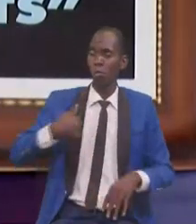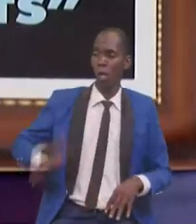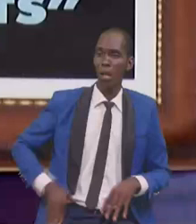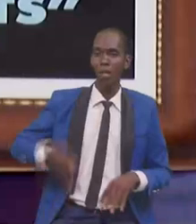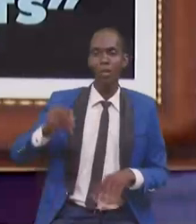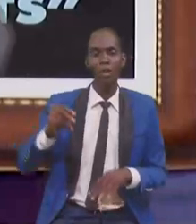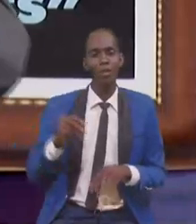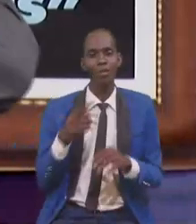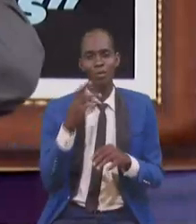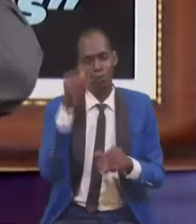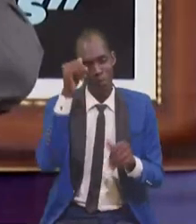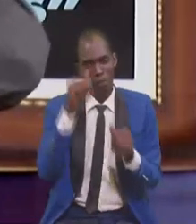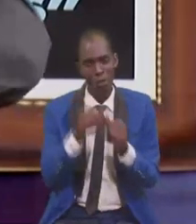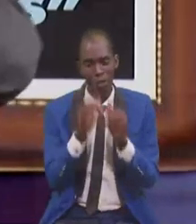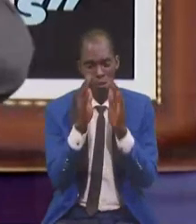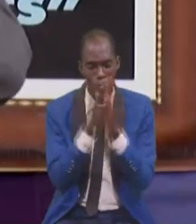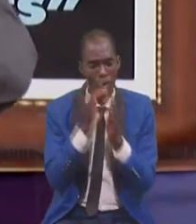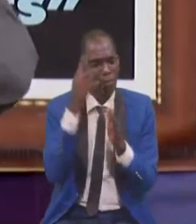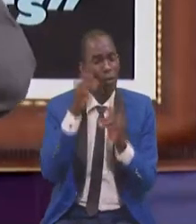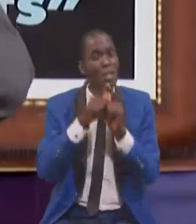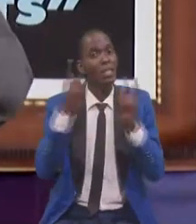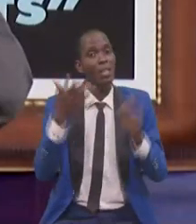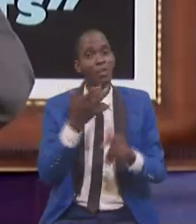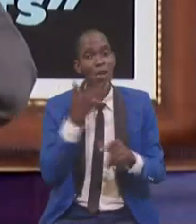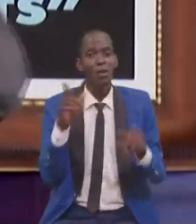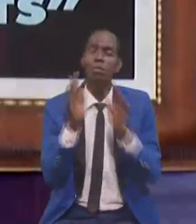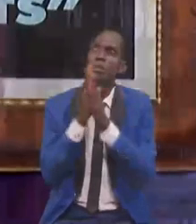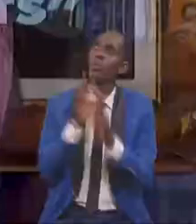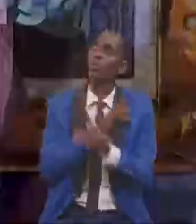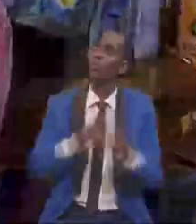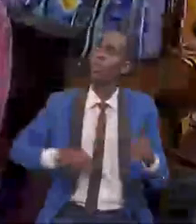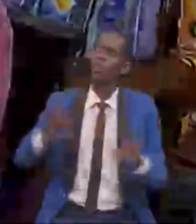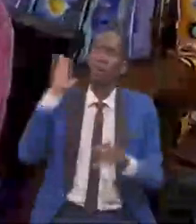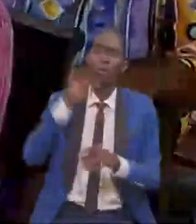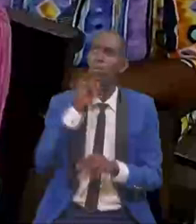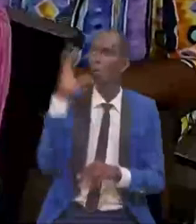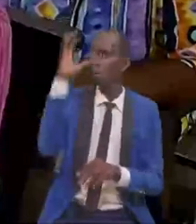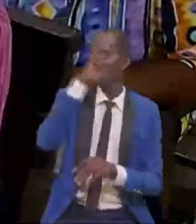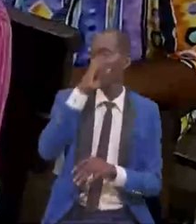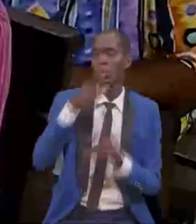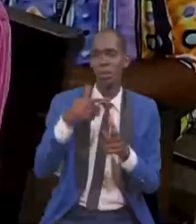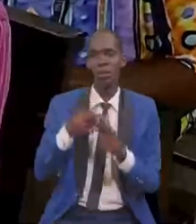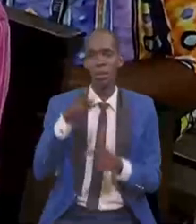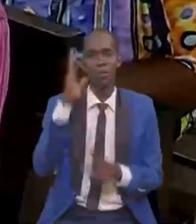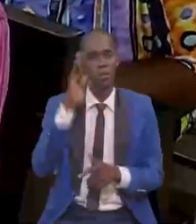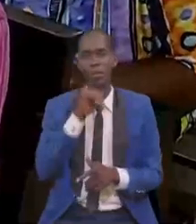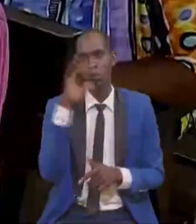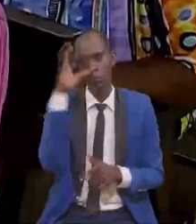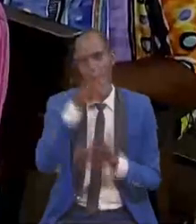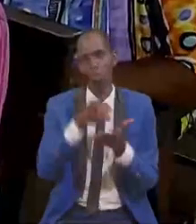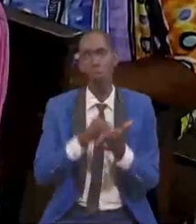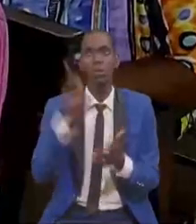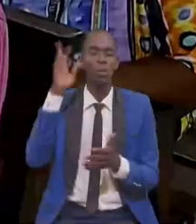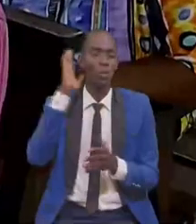grande faveur. Comme vous venez, vous dites, Seigneur, je ne serai pas abandonné. Vous ne serez pas abandonné. Il va